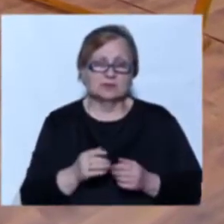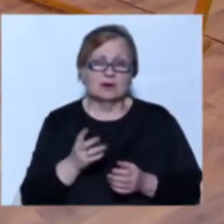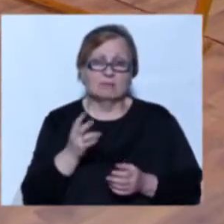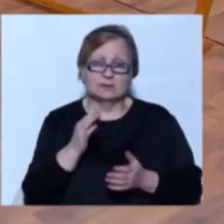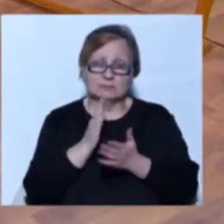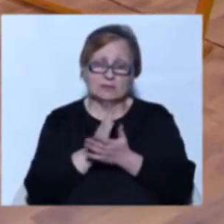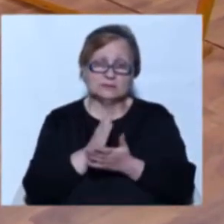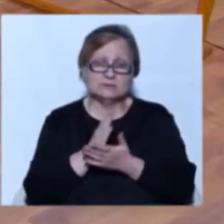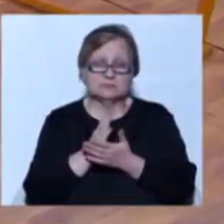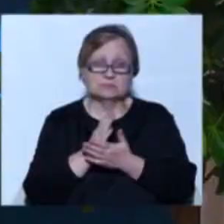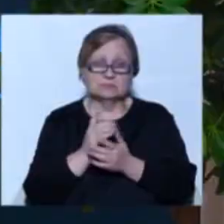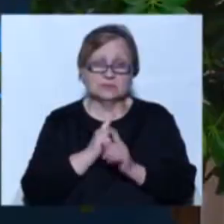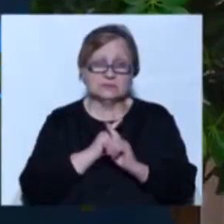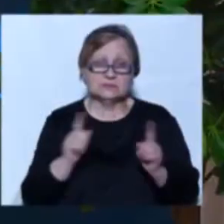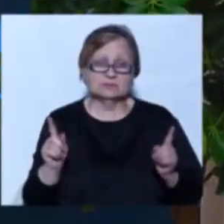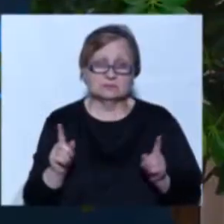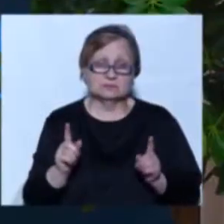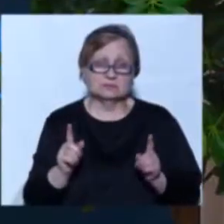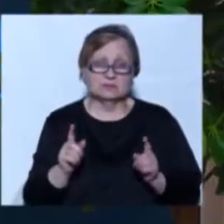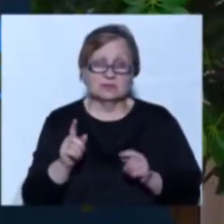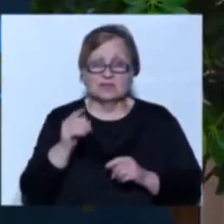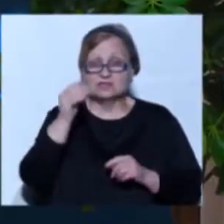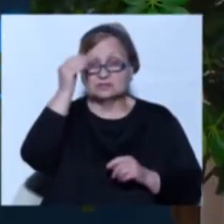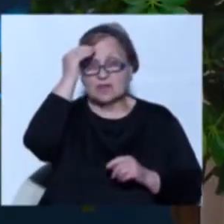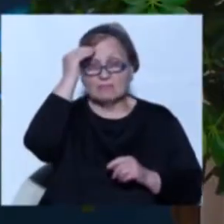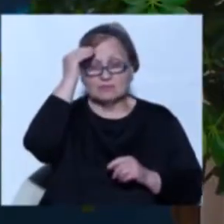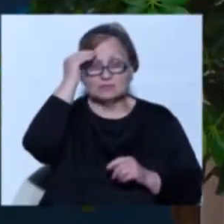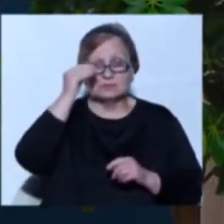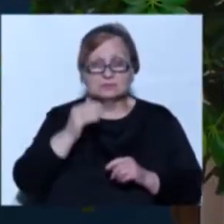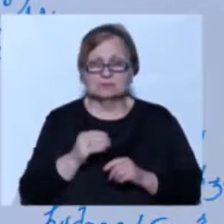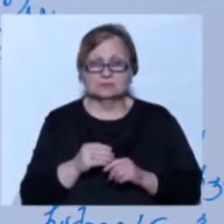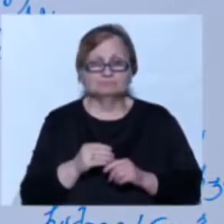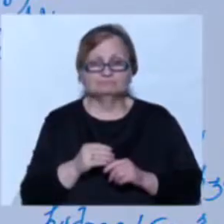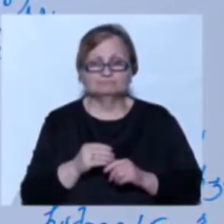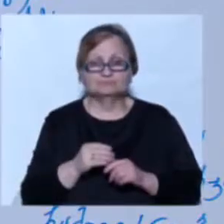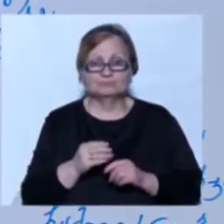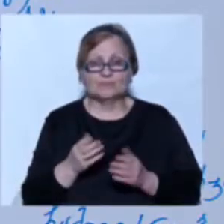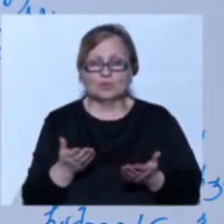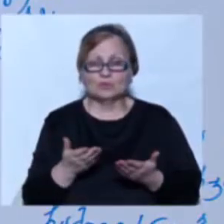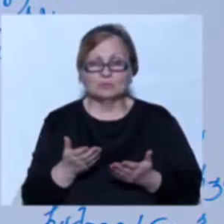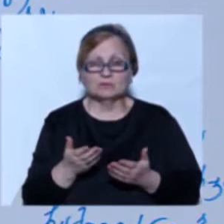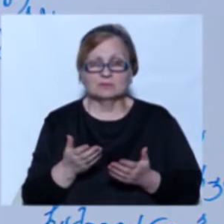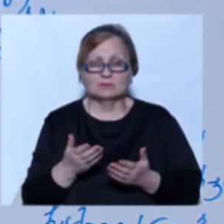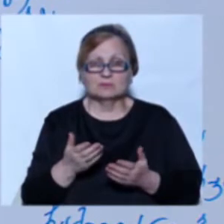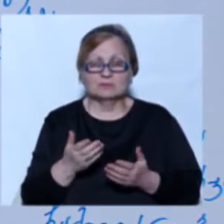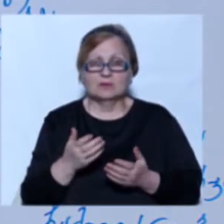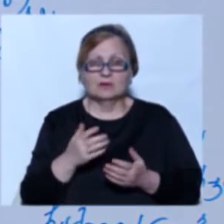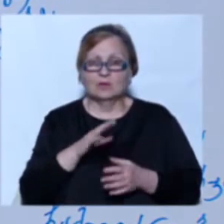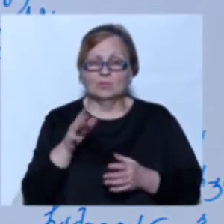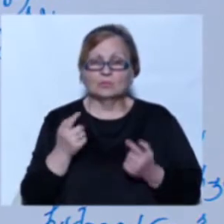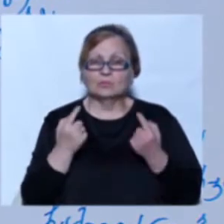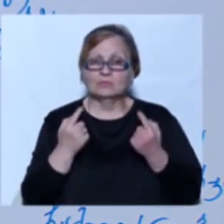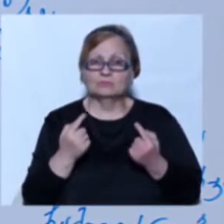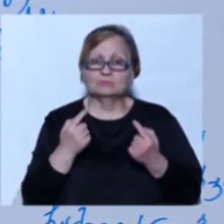არსებობს რაღაც განსაკუთრებული შთაბეჭდილებები, რომლებიც უფრო ფართო